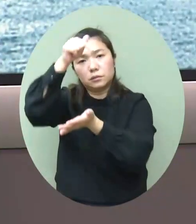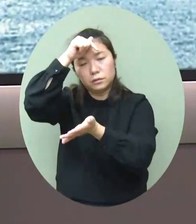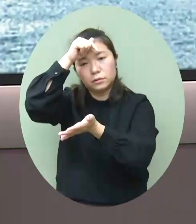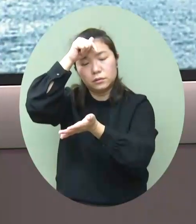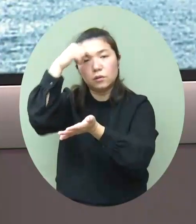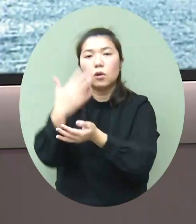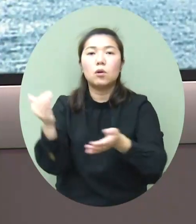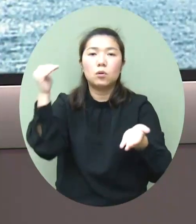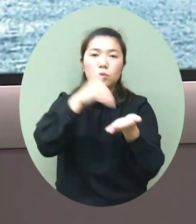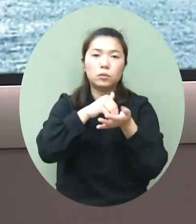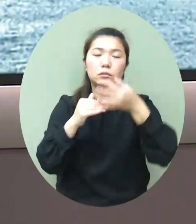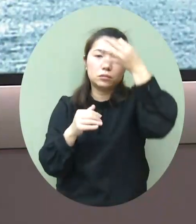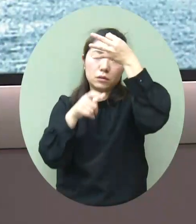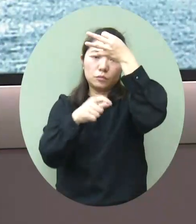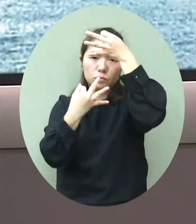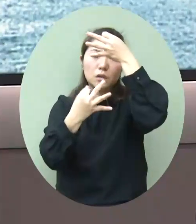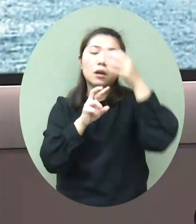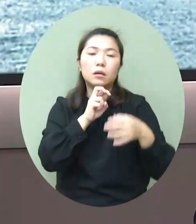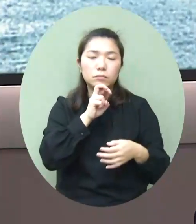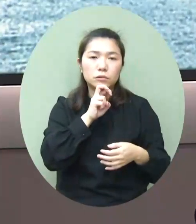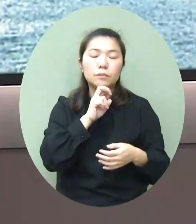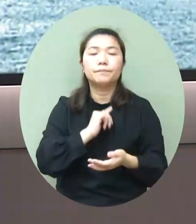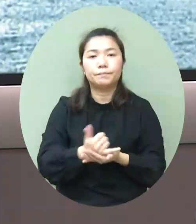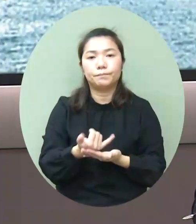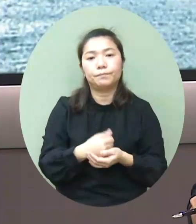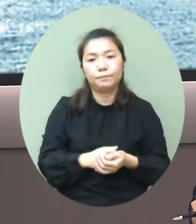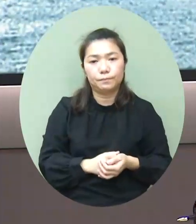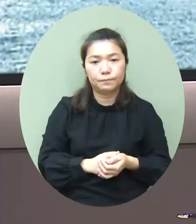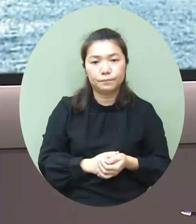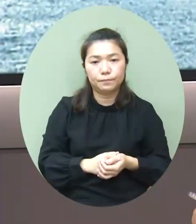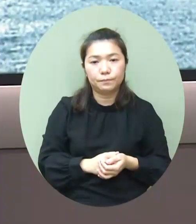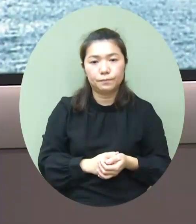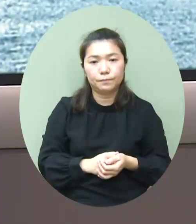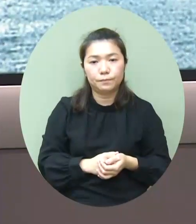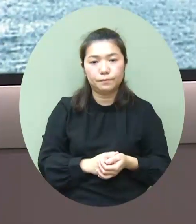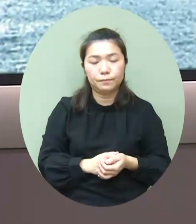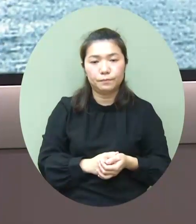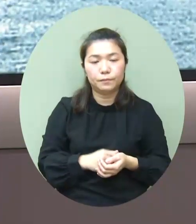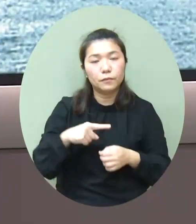促，在3月3号下午就离世。